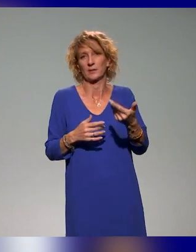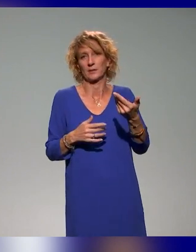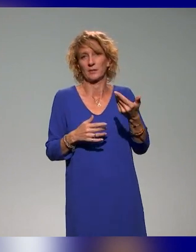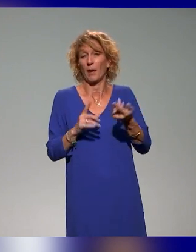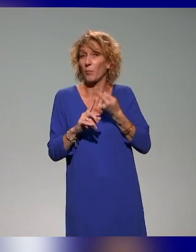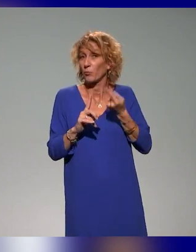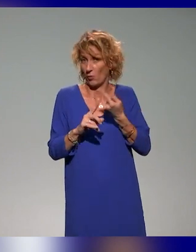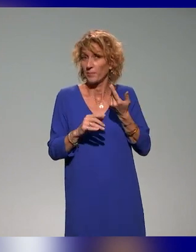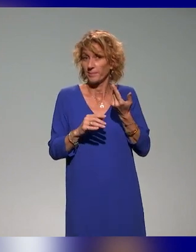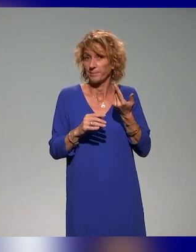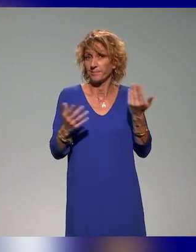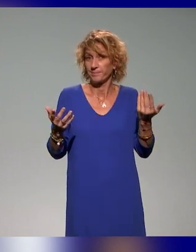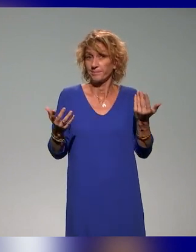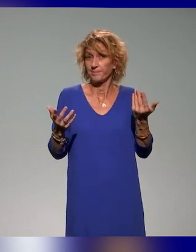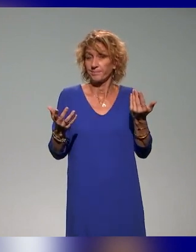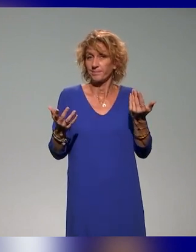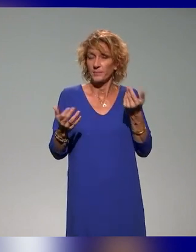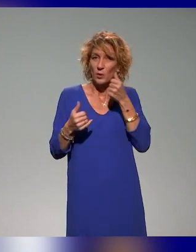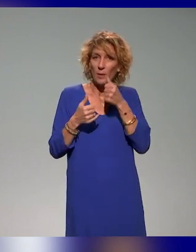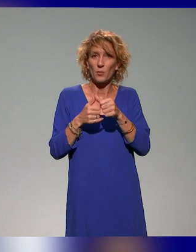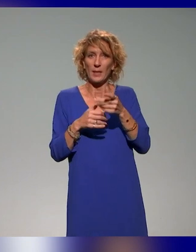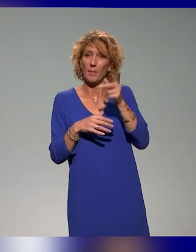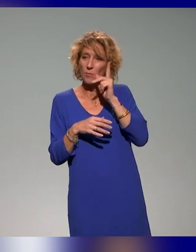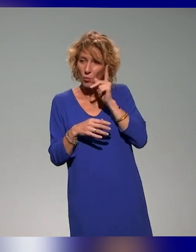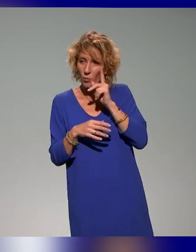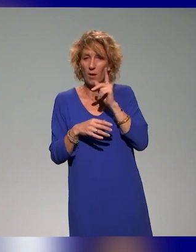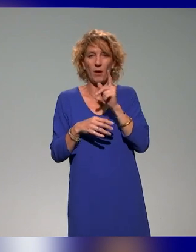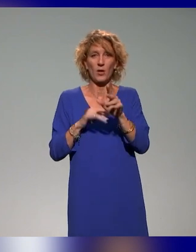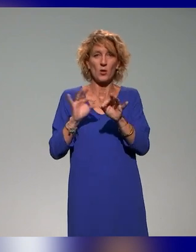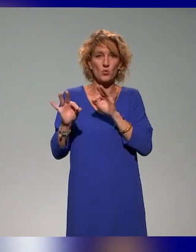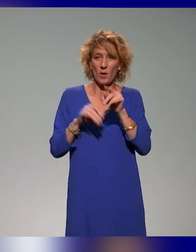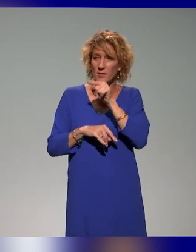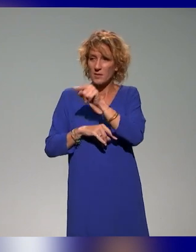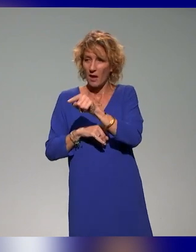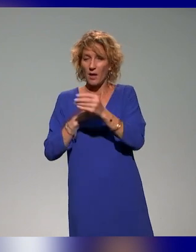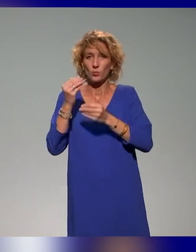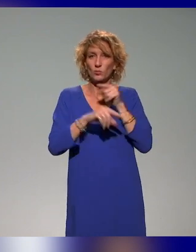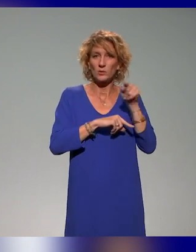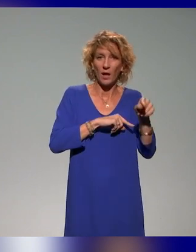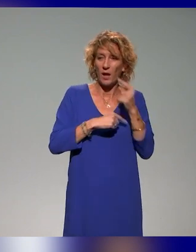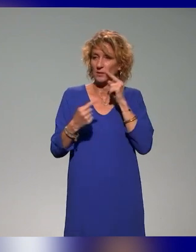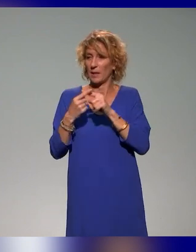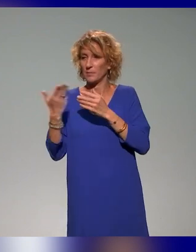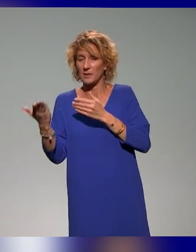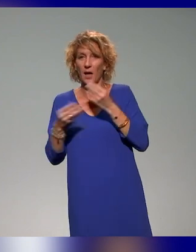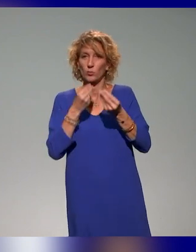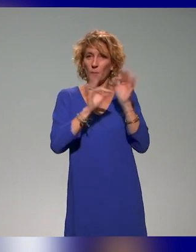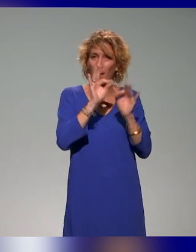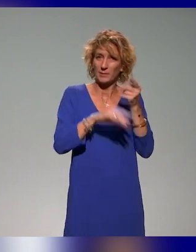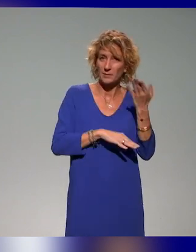à la fois de dire pourquoi on ne met pas telle activité ou pourquoi on choisit ce paramètre-là ou ce thème-là, parce